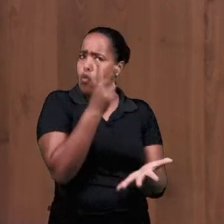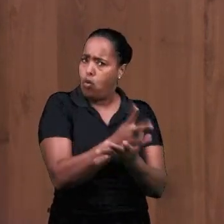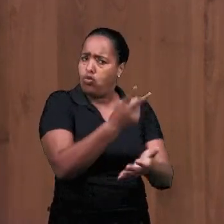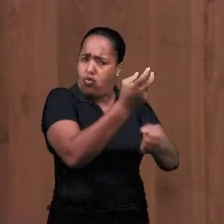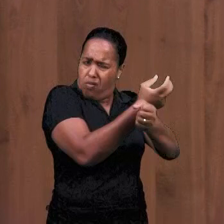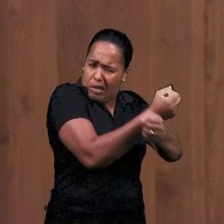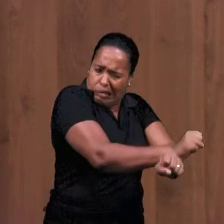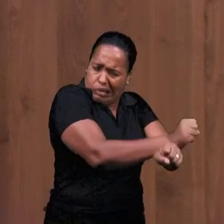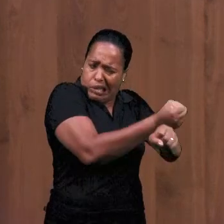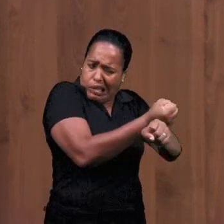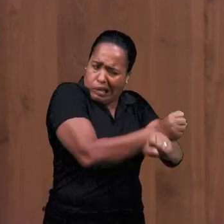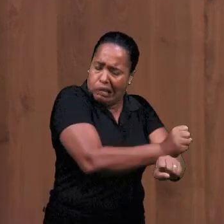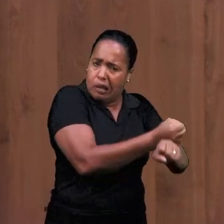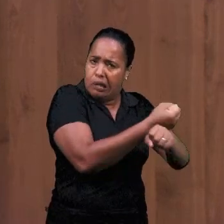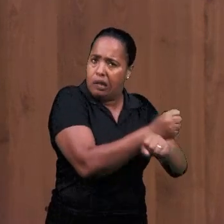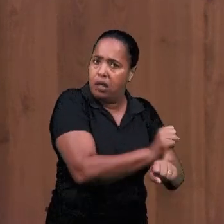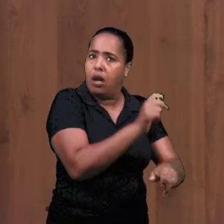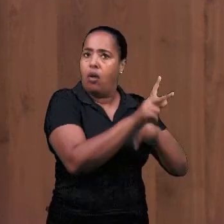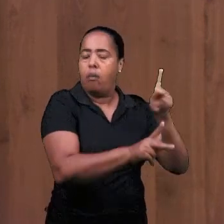à